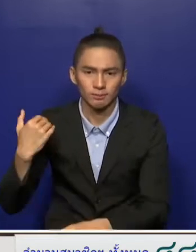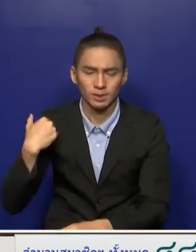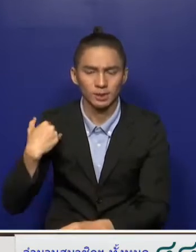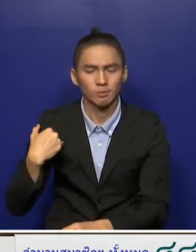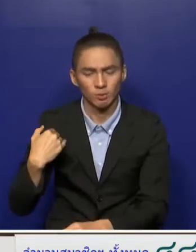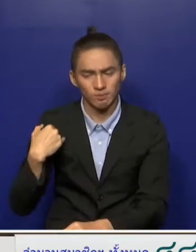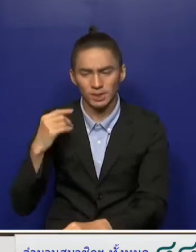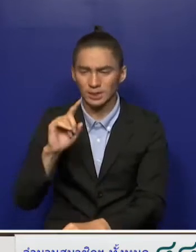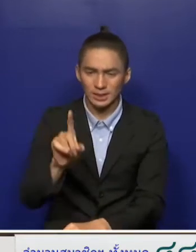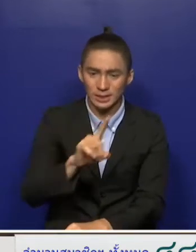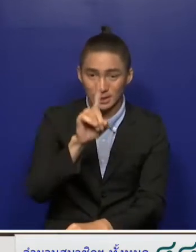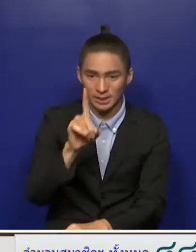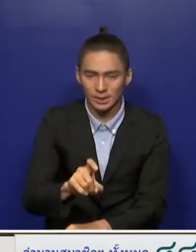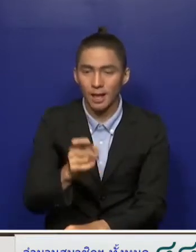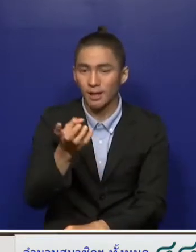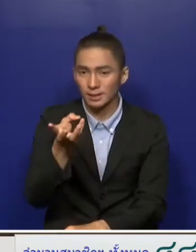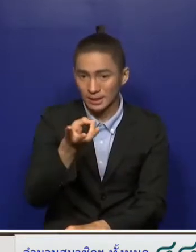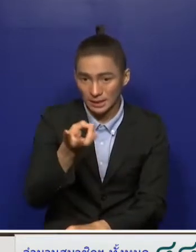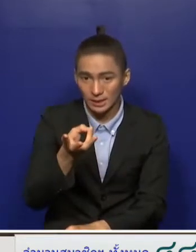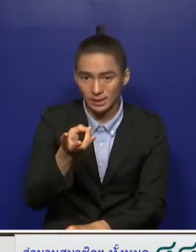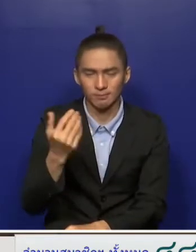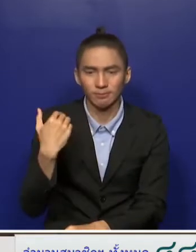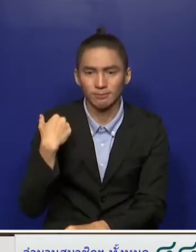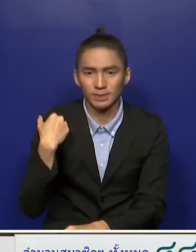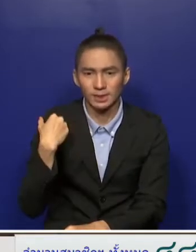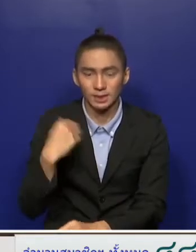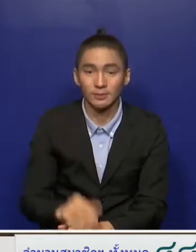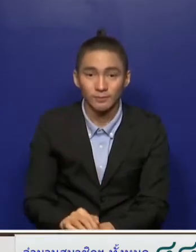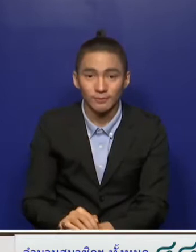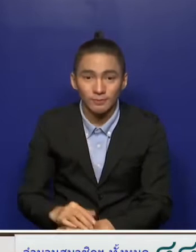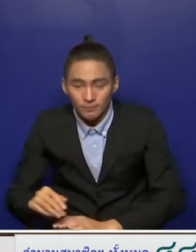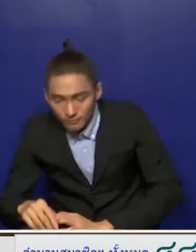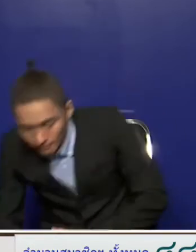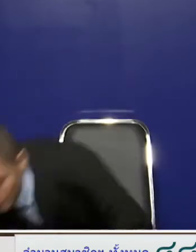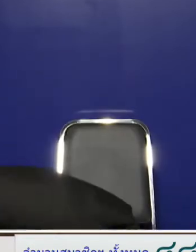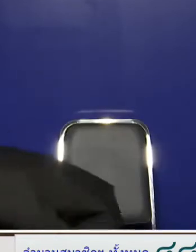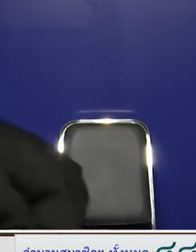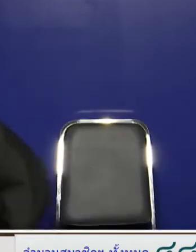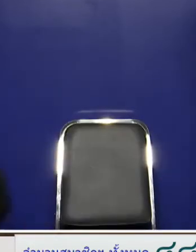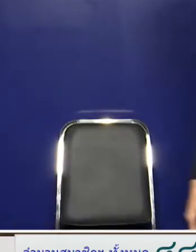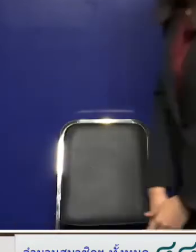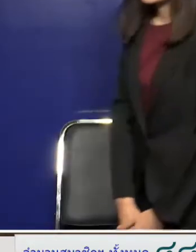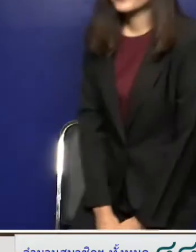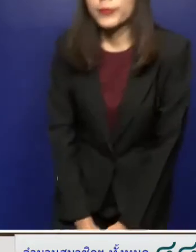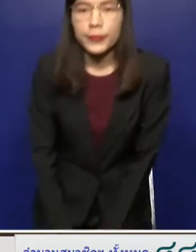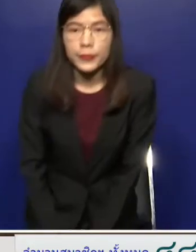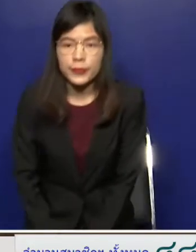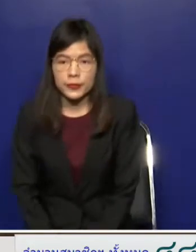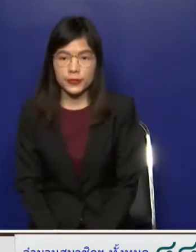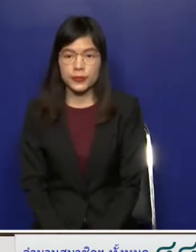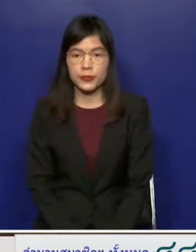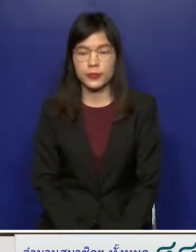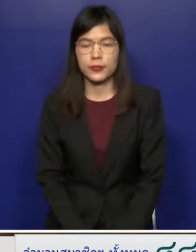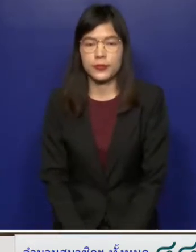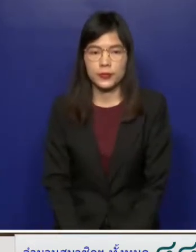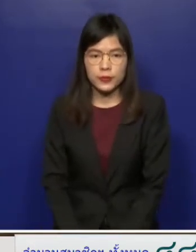เพียงเล็กน้อยครับต่อร่างฉบับนี้โดยเฉพาะในส่วนของมาตรา5ที่บอกว่าการ